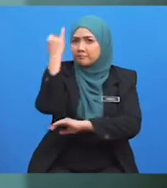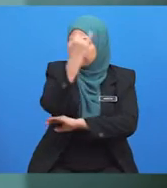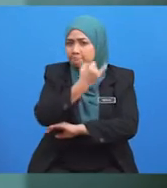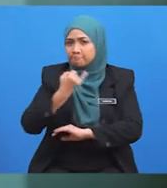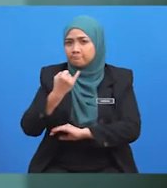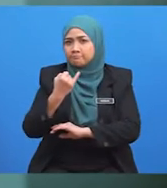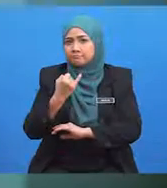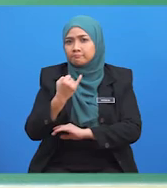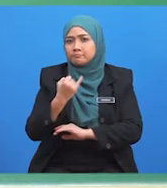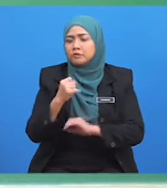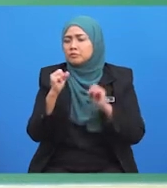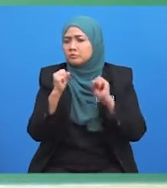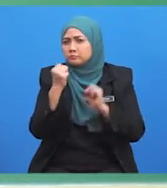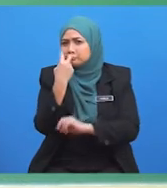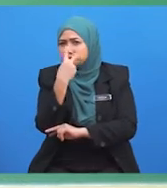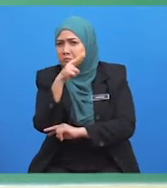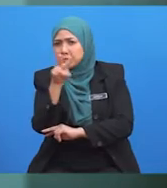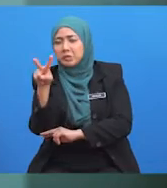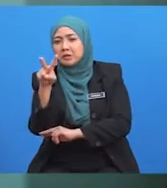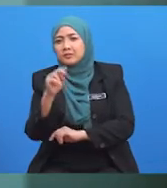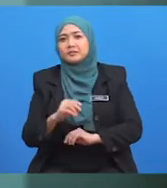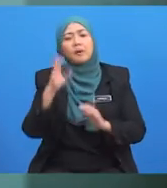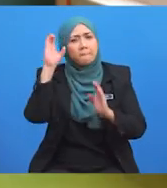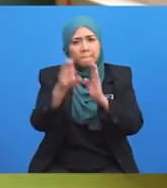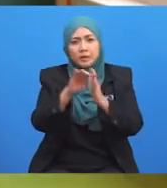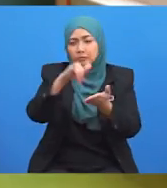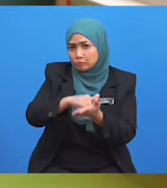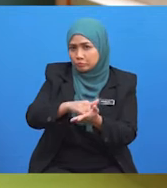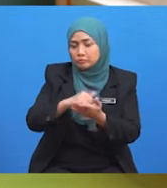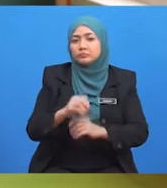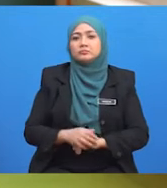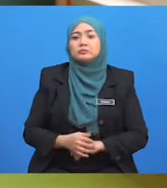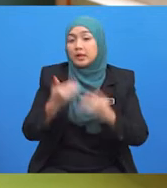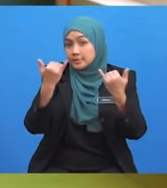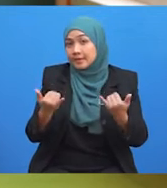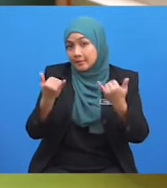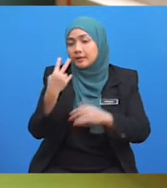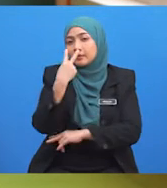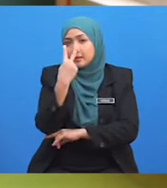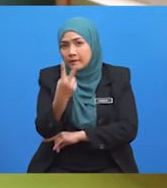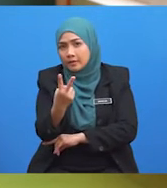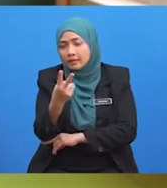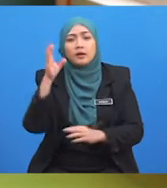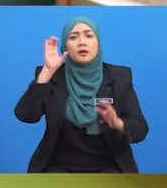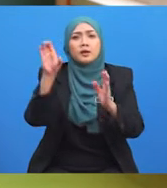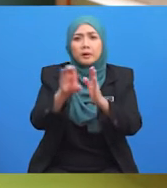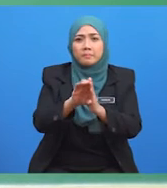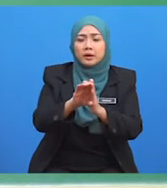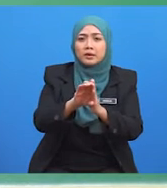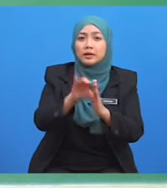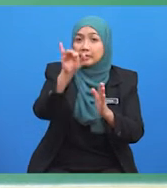Sejuknya hati melihat gambar-gambar ini. Kan? Sekarang, lihat gambar-gambar ini